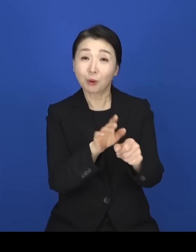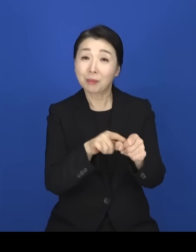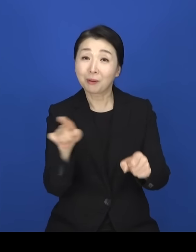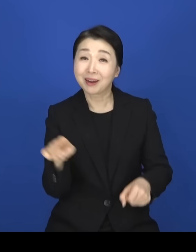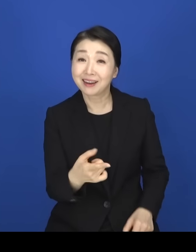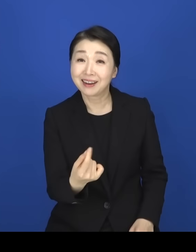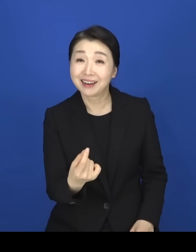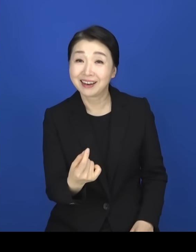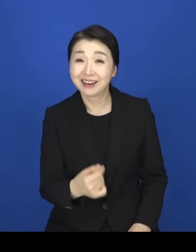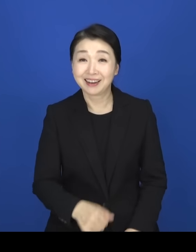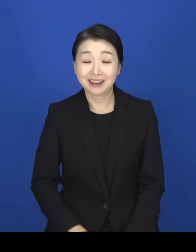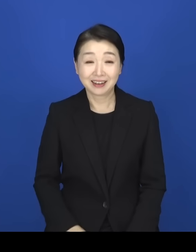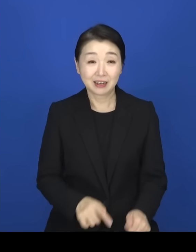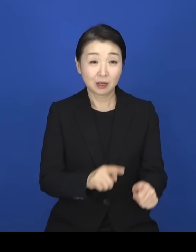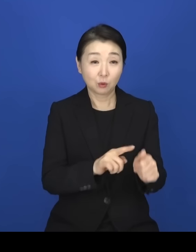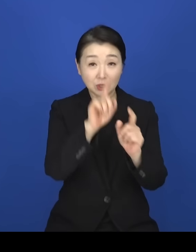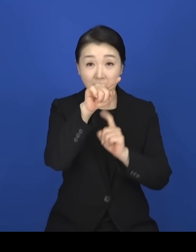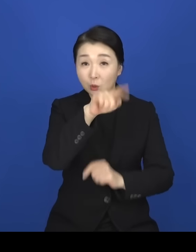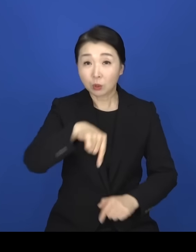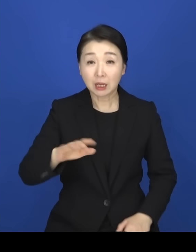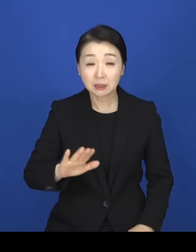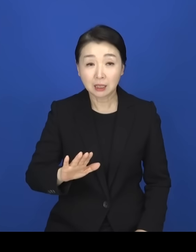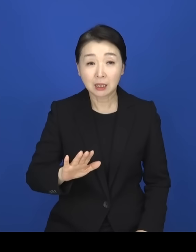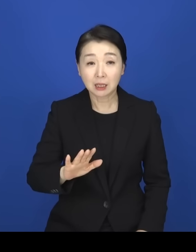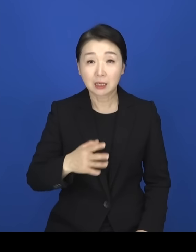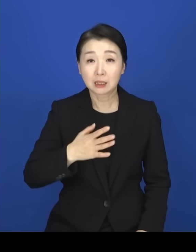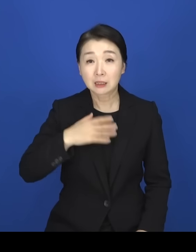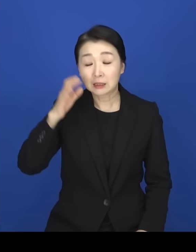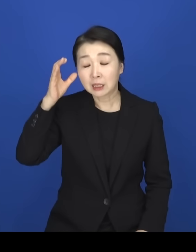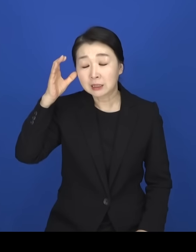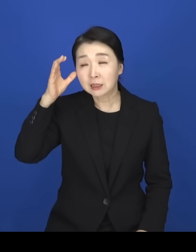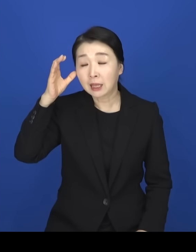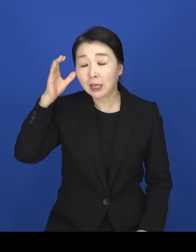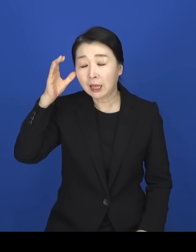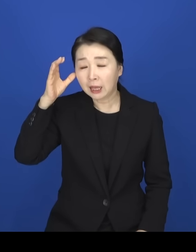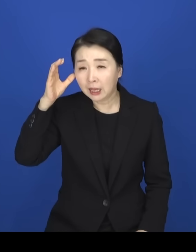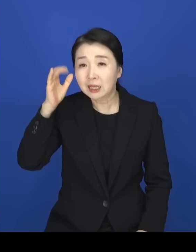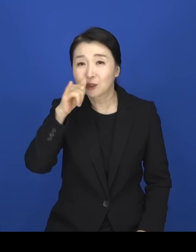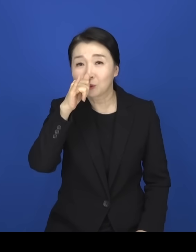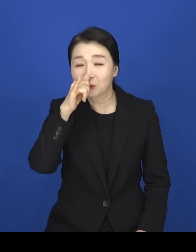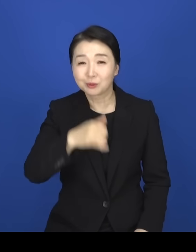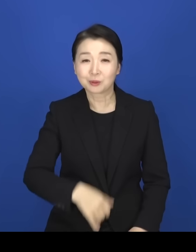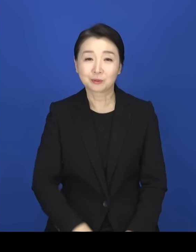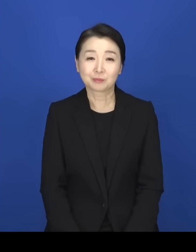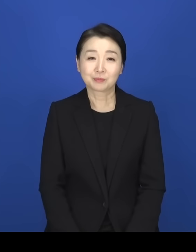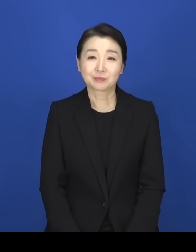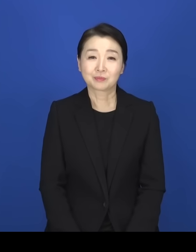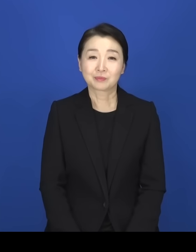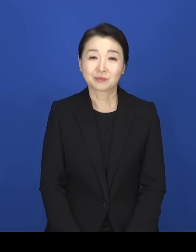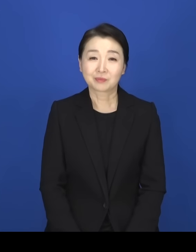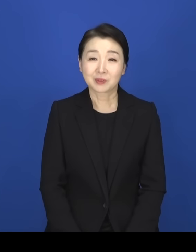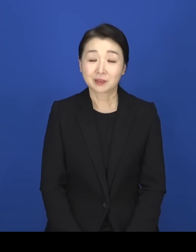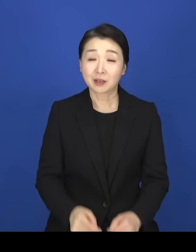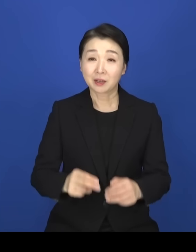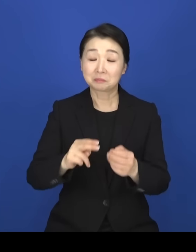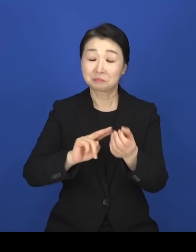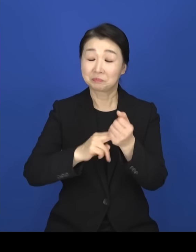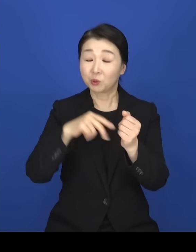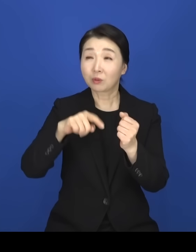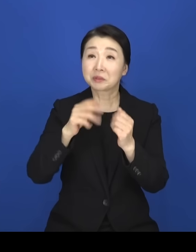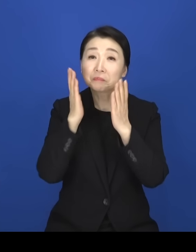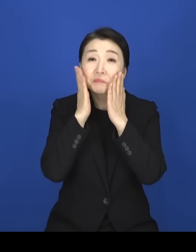주러. 네, 근데 이민웅 씨는 안 나오나요? 오늘? 제가 사실 기대를 안 한 건 아니었는데 네네. 아까 제가 샵에서 예. 메이크업 받고